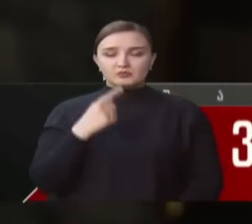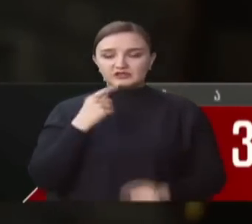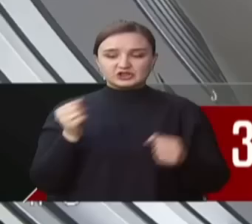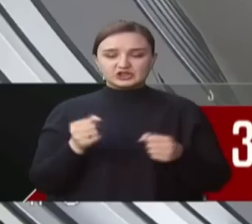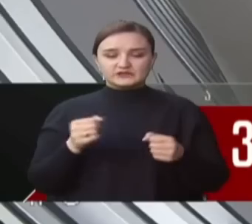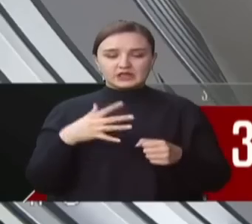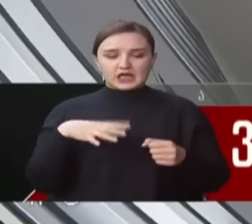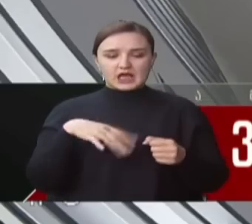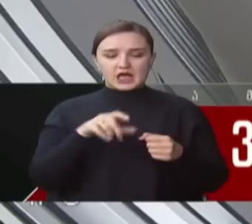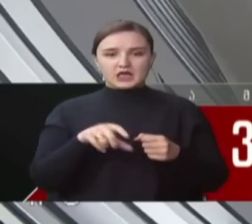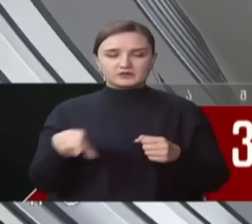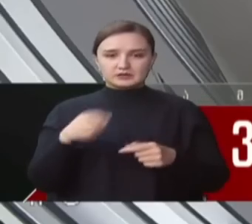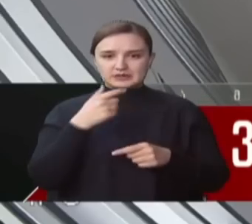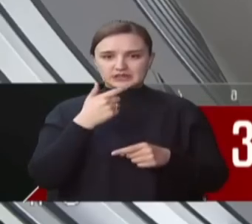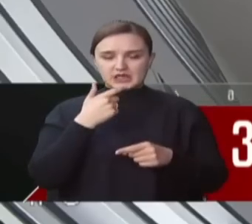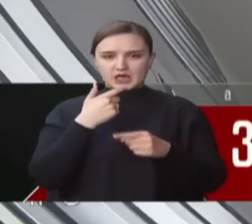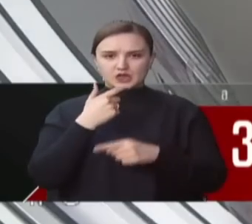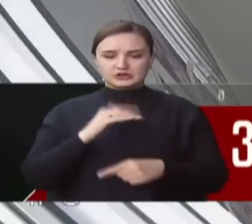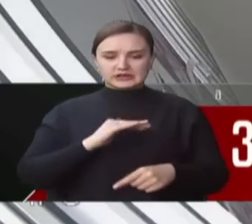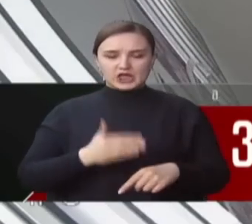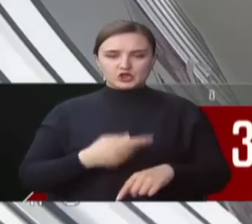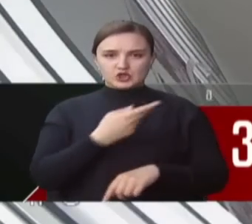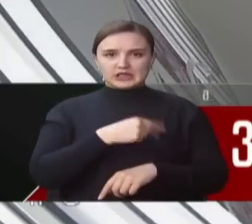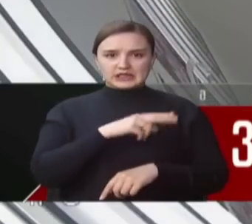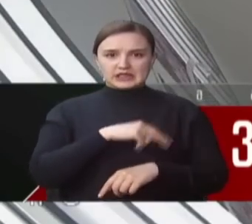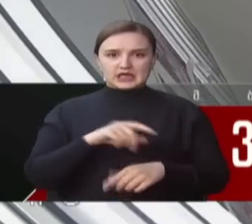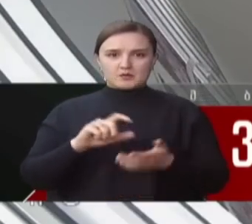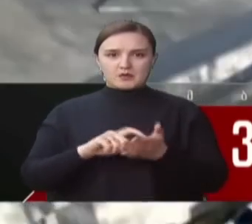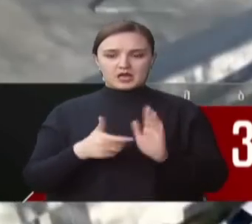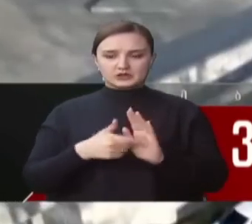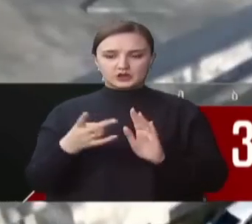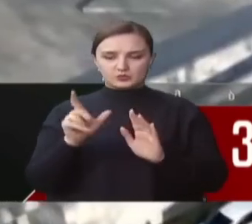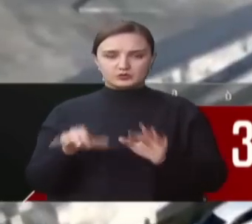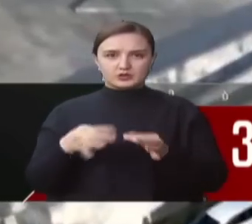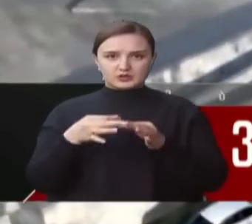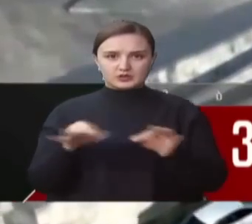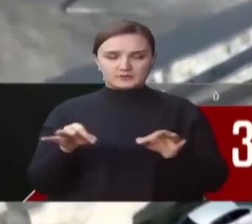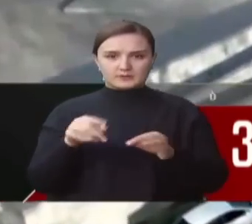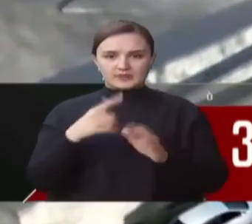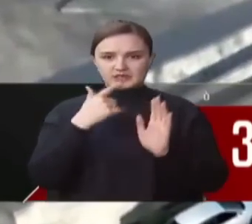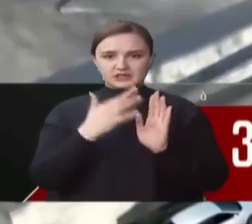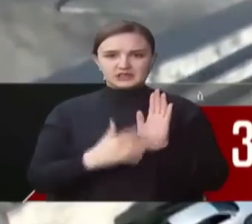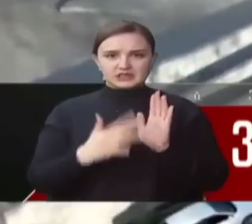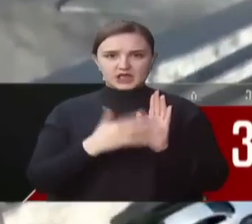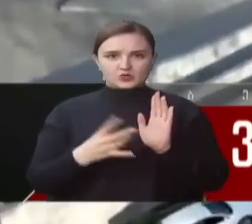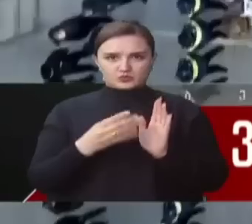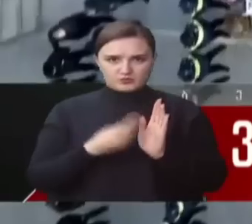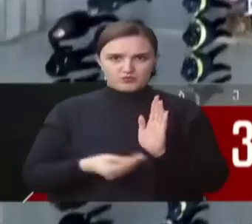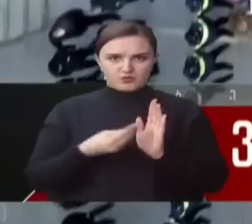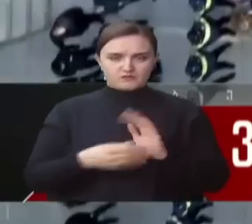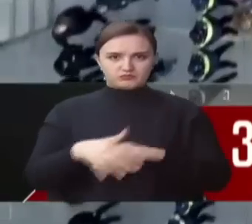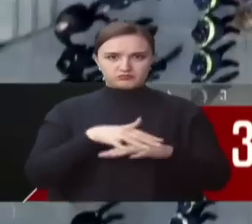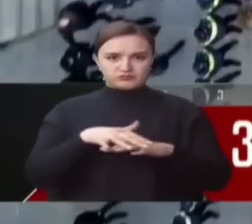ჩეშინებულმა ქართველობამ მიხელ სააკაშვილი კერძო კლინიკის პალატიდან უნდა გამოიხსნას და სისხლიანი მაიდანი ქვეყანაში მაშინ უნდა გამოიმეოროს,